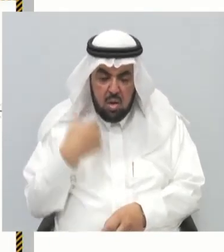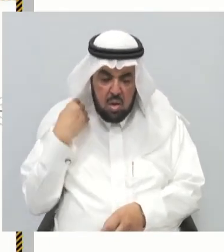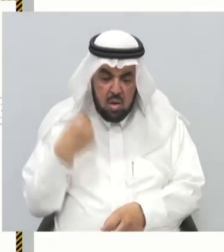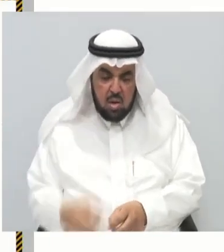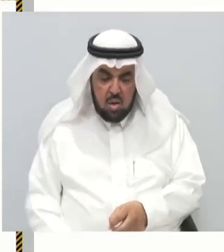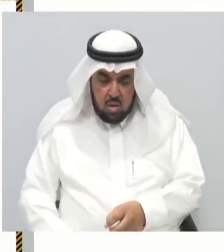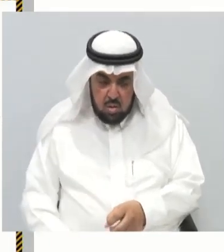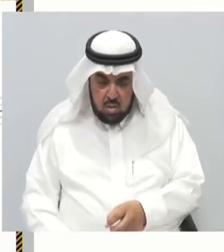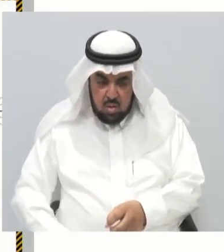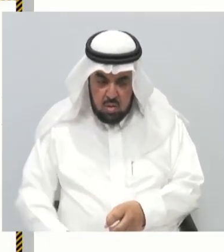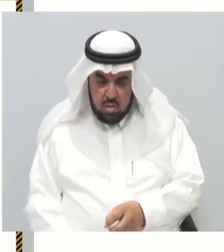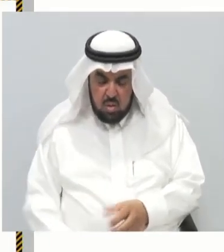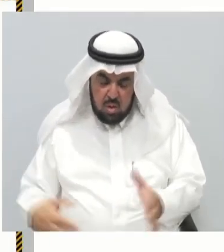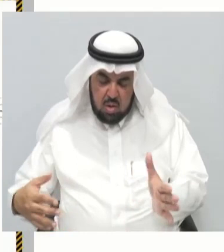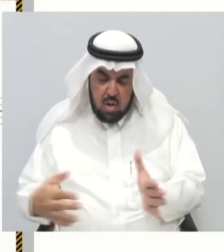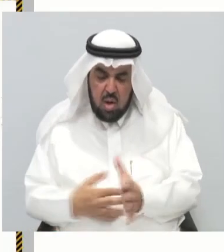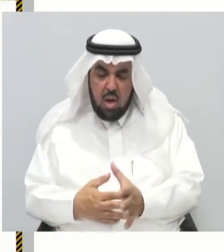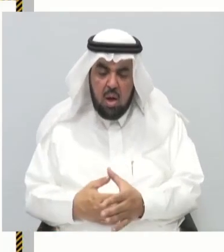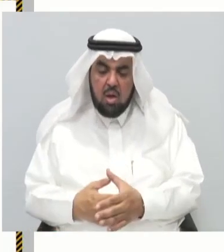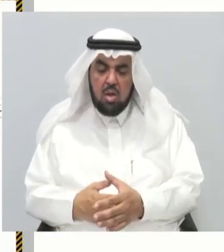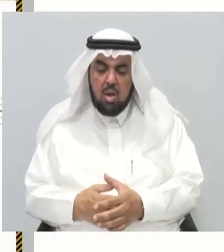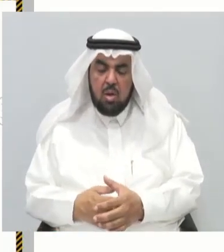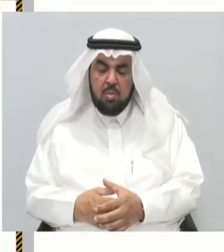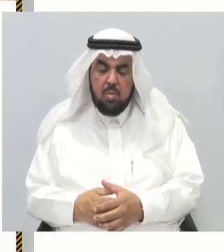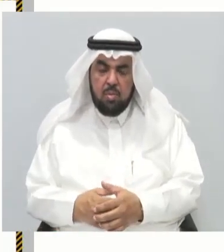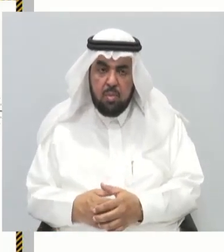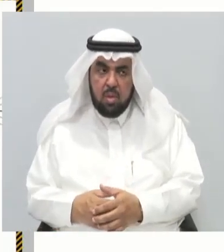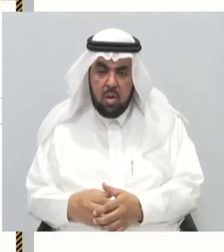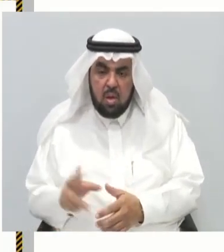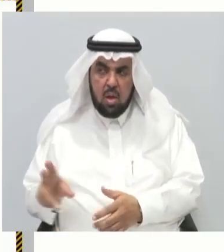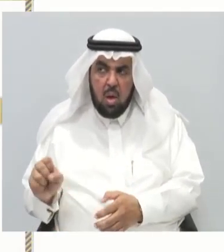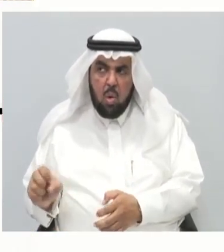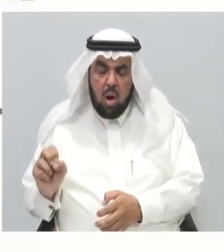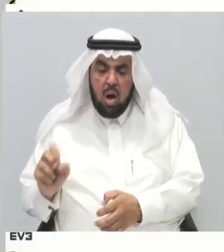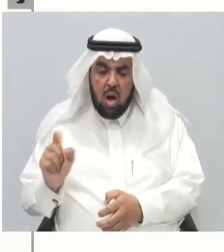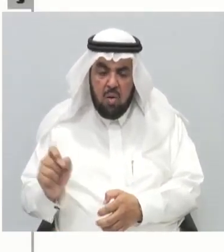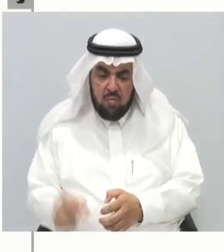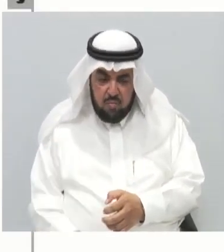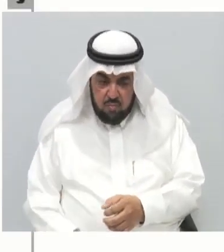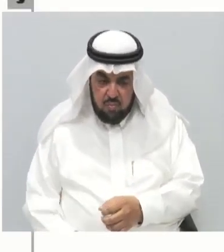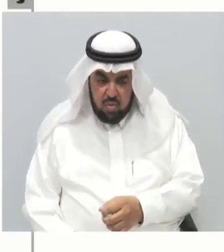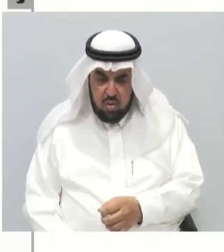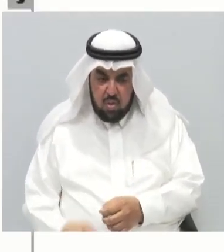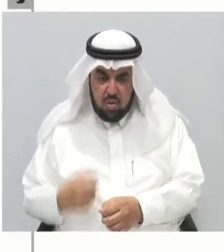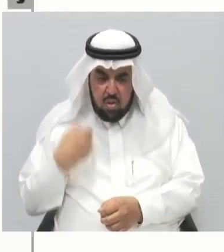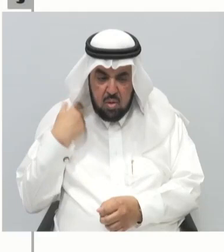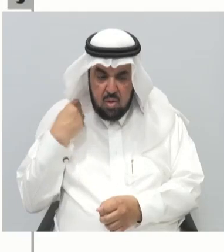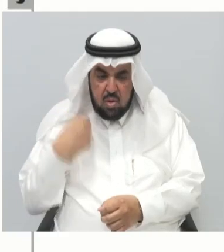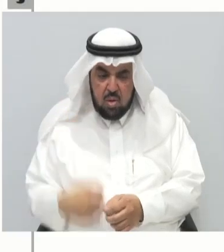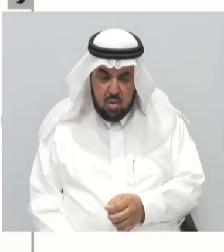الاستوب وهي اند او نهايه البلوك او نهايه البرمجه التي انا اريد للروبوت ان يقوم